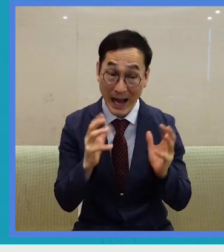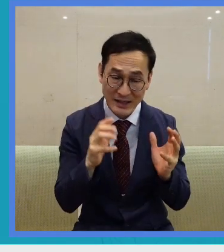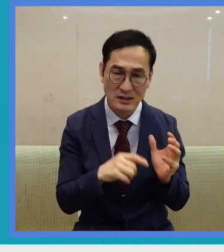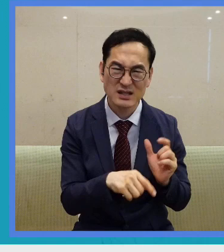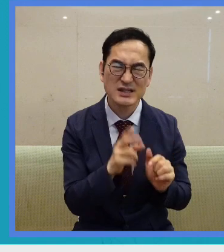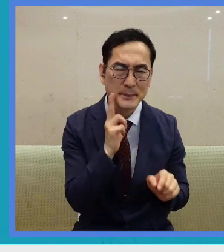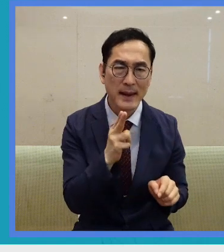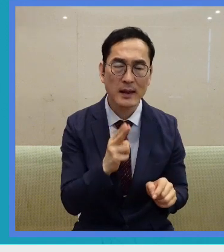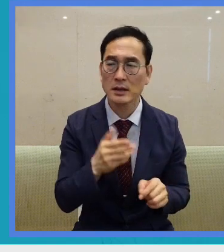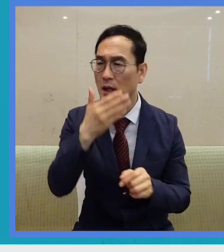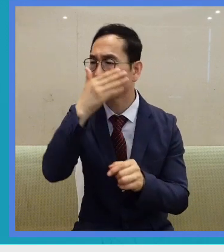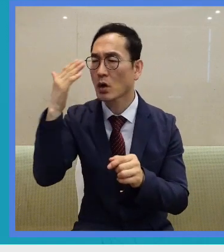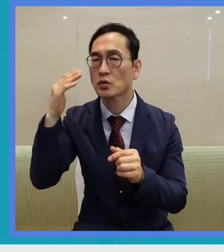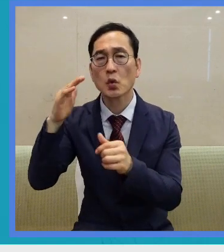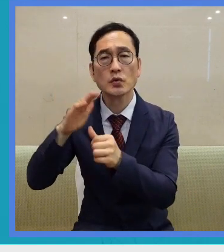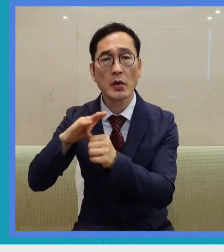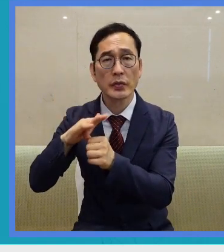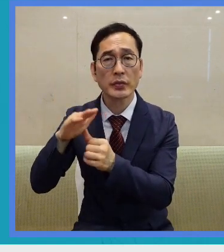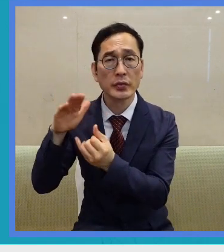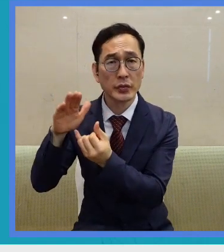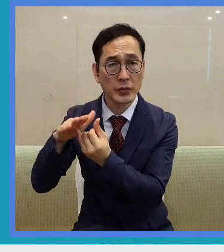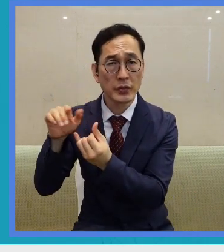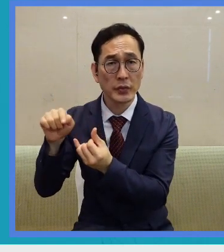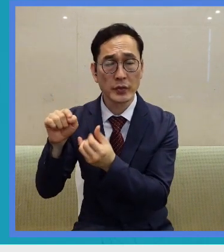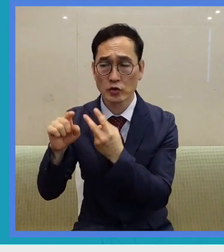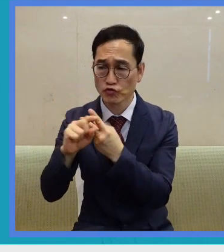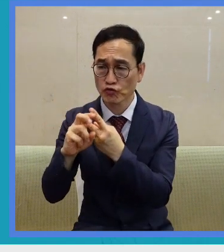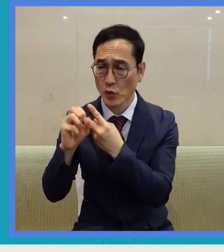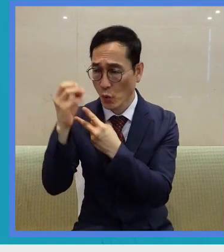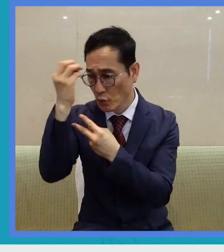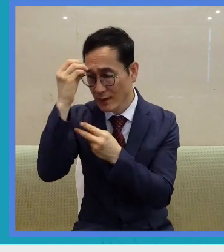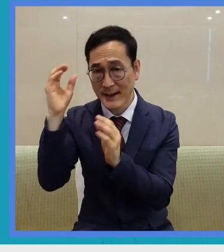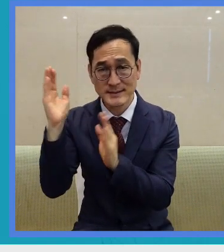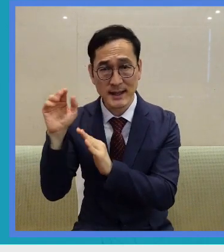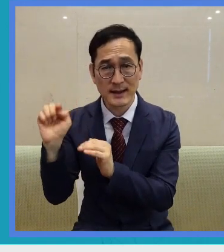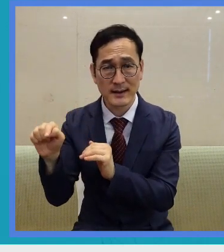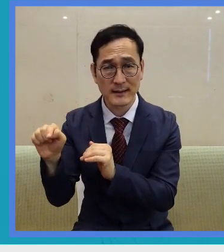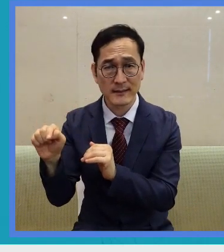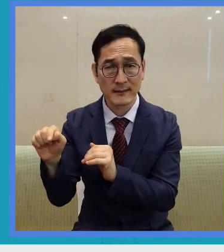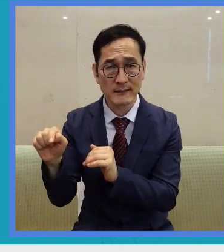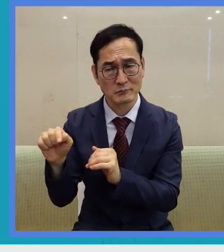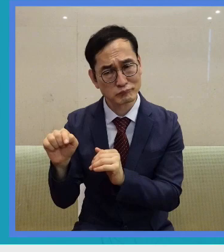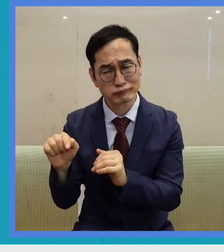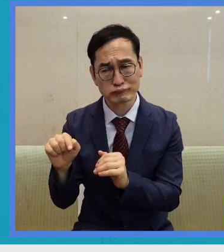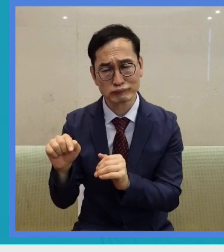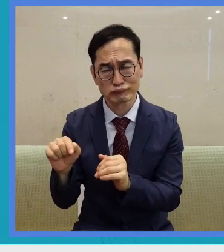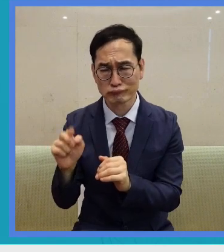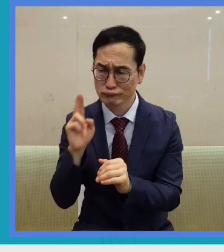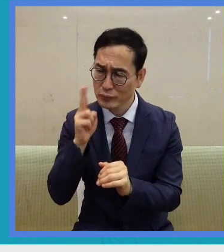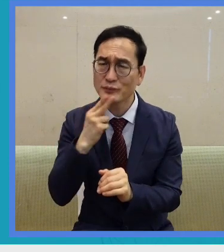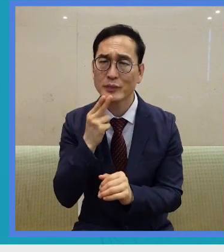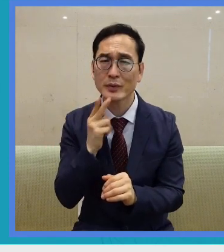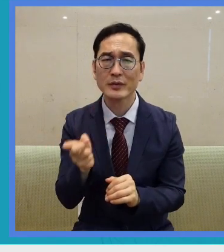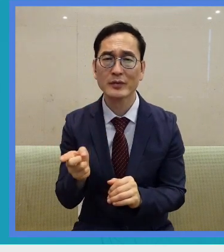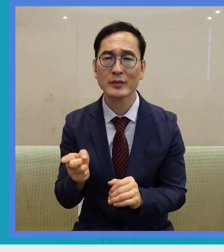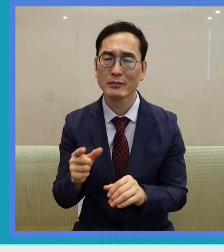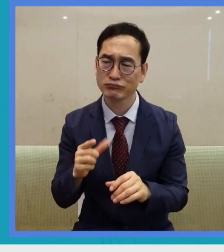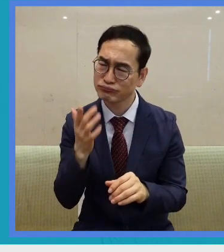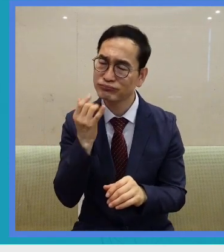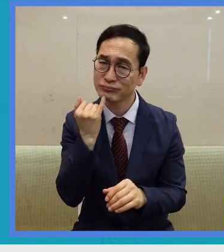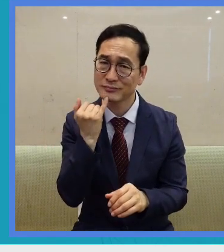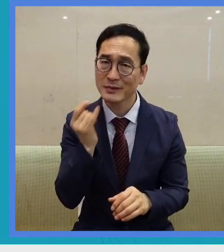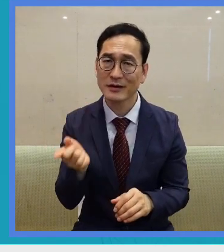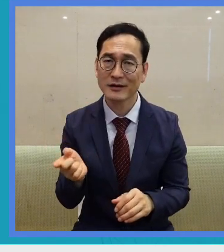악화됐는데 청소년이나 초기 성인, 중학교, 고등학교 이 친구들은 별로 변화가 없더라. 그리고